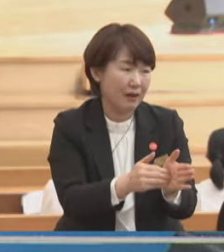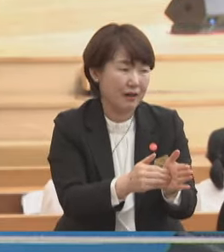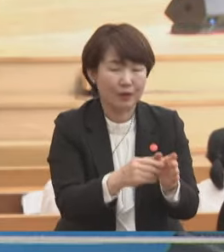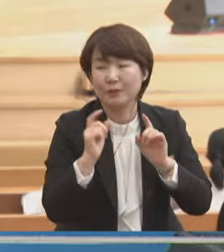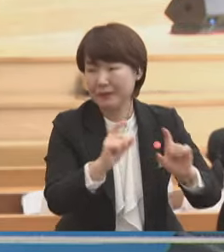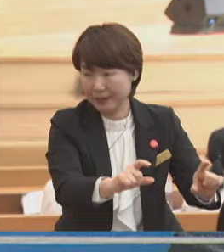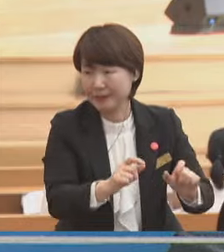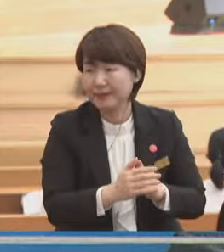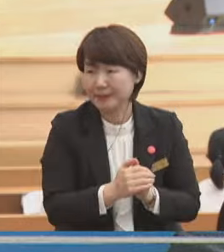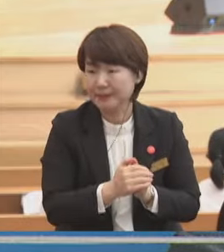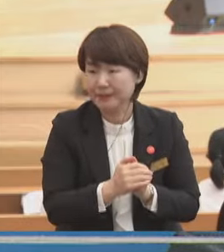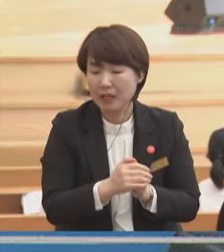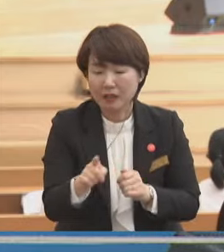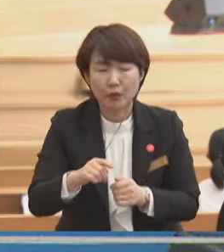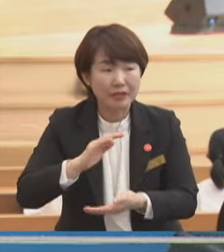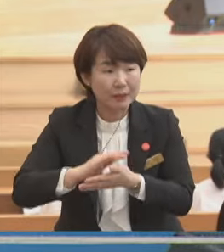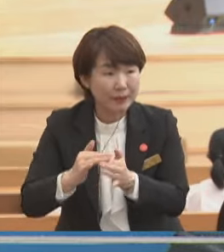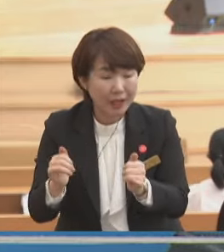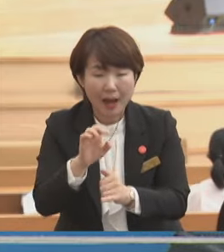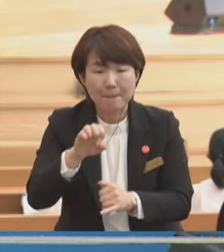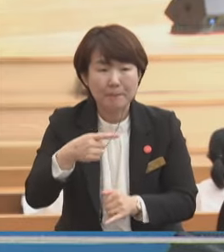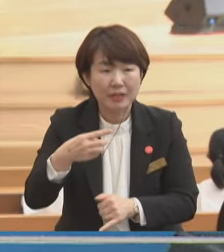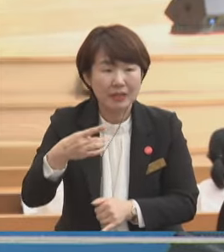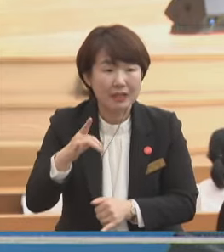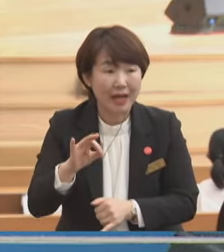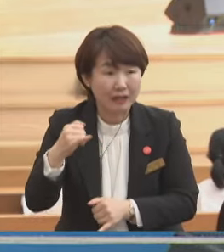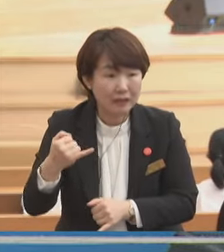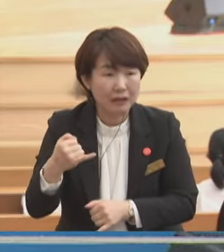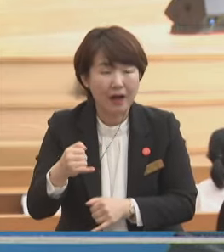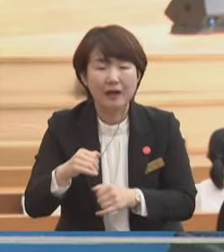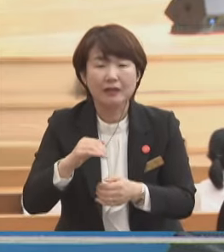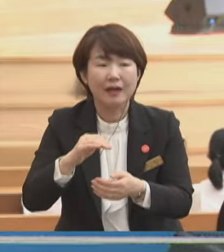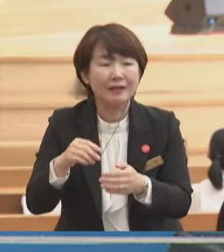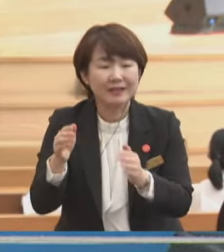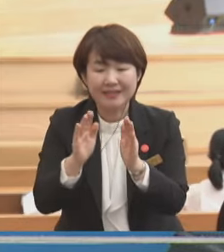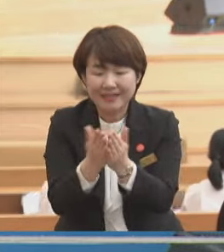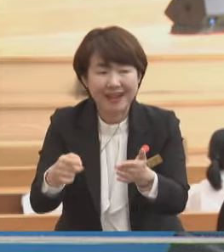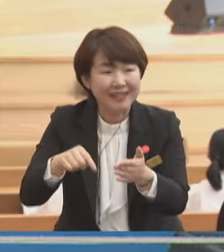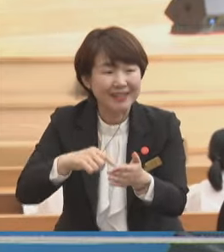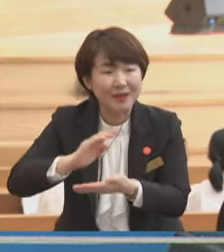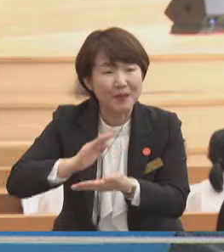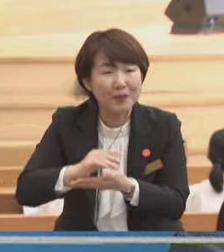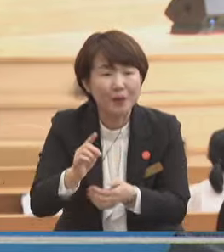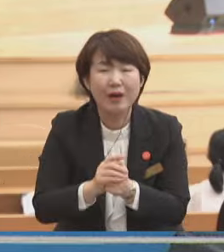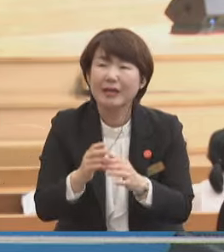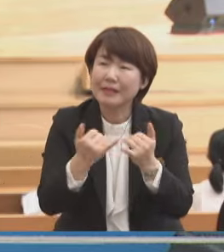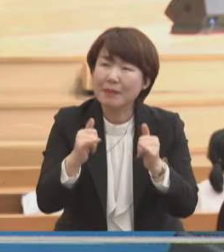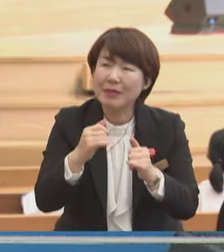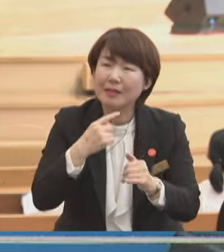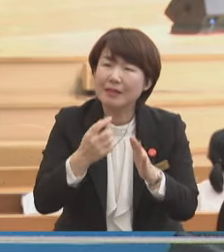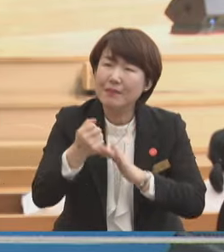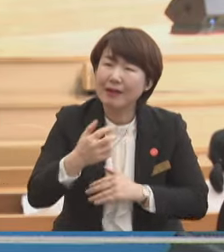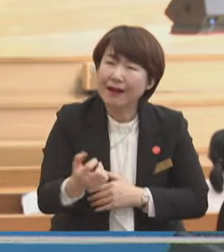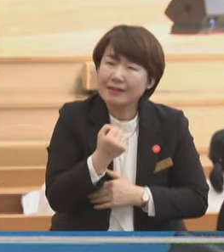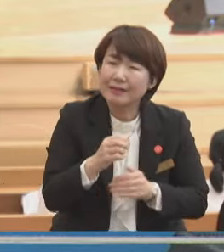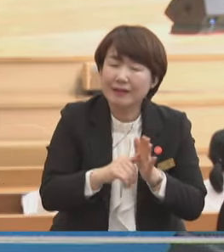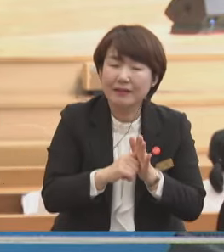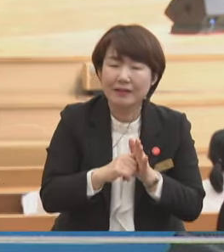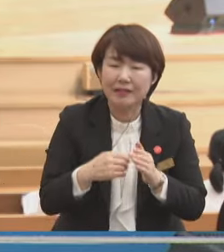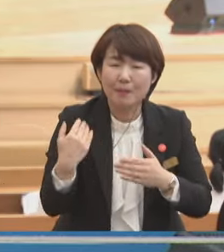거예 그러면서 빅 프랭크는 뭐라고 말하냐면 그 책에 이렇게 얘기합니다 사람이 희망을 가지고 있을 때는 몸의